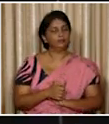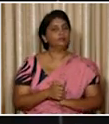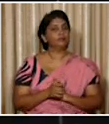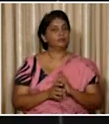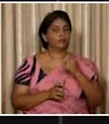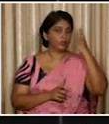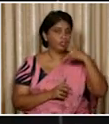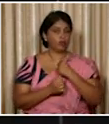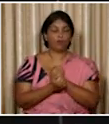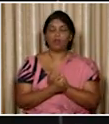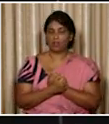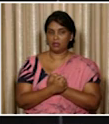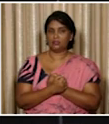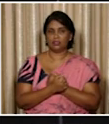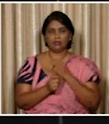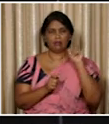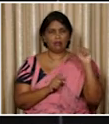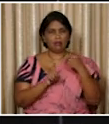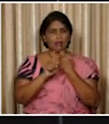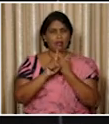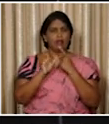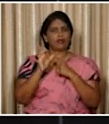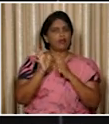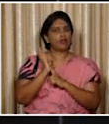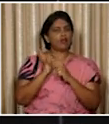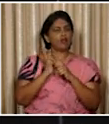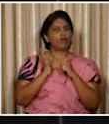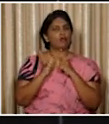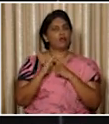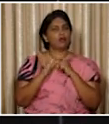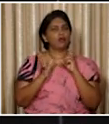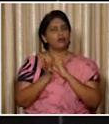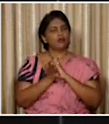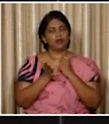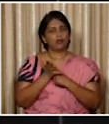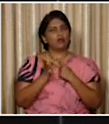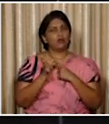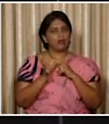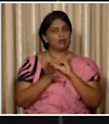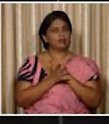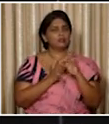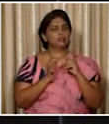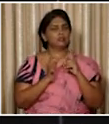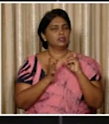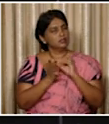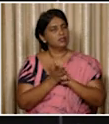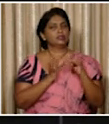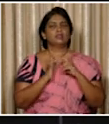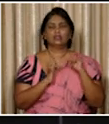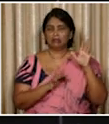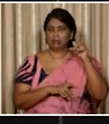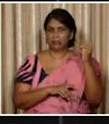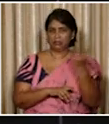கழுவாராய்ச்சி, போலீஸ் நிலைய பொறுப்பதிகாரி ஐபி அபயவர்தனே ஆகிய இருவரும் மனிதாபிமானமற்ற முறையில் நடந்து கொண்டதை அவதானிக்க